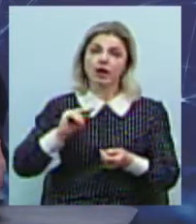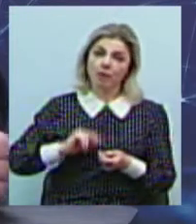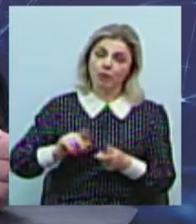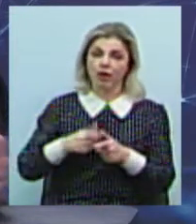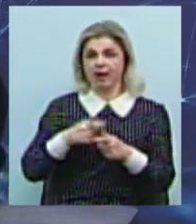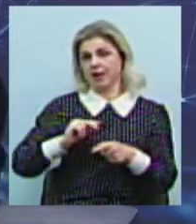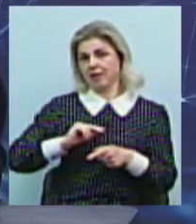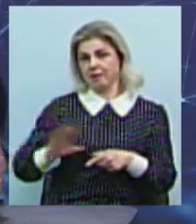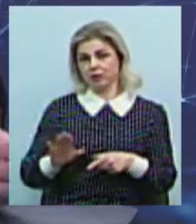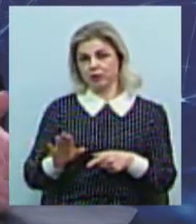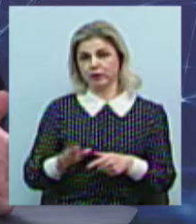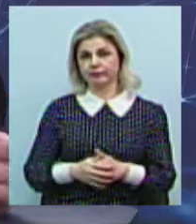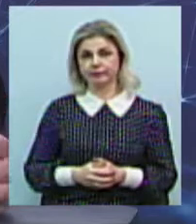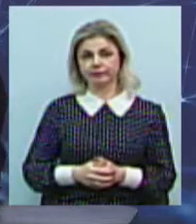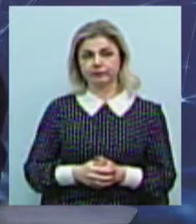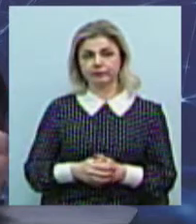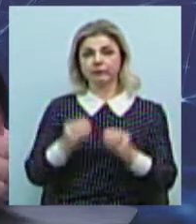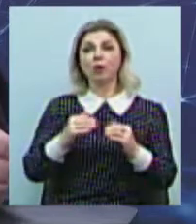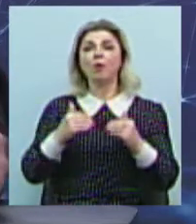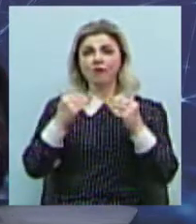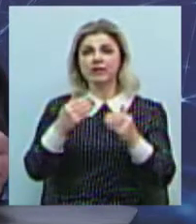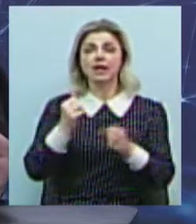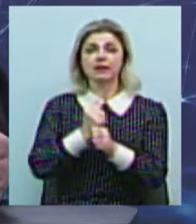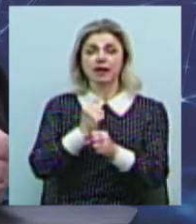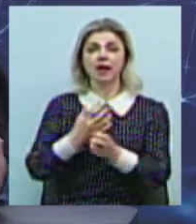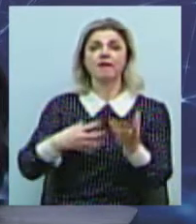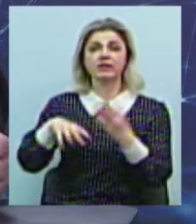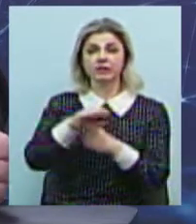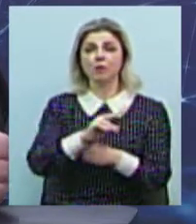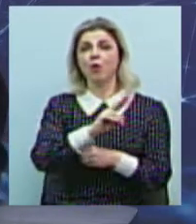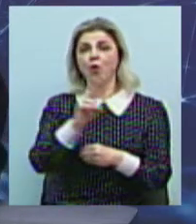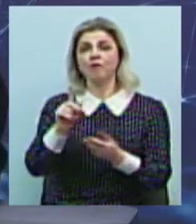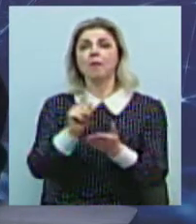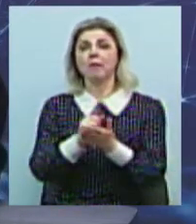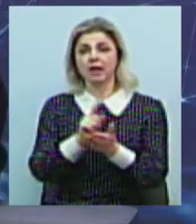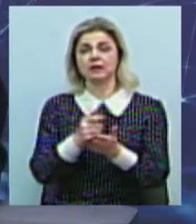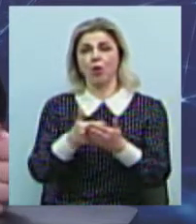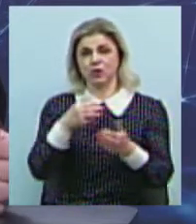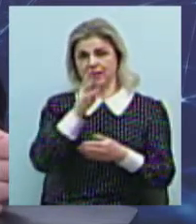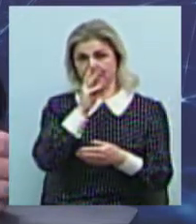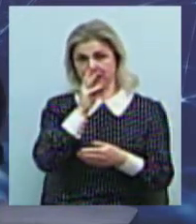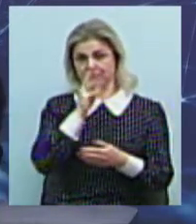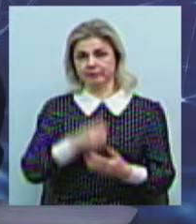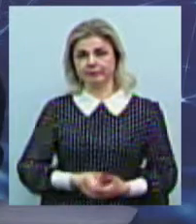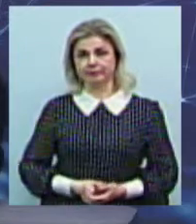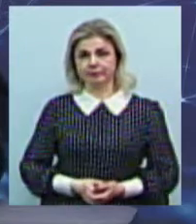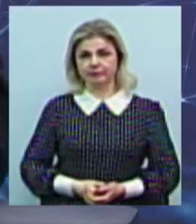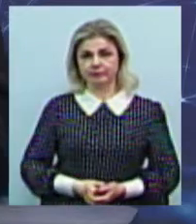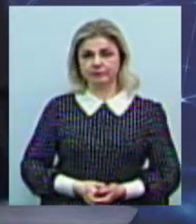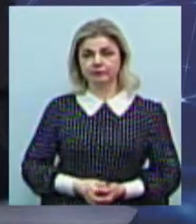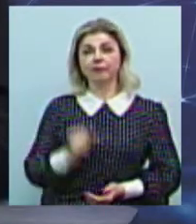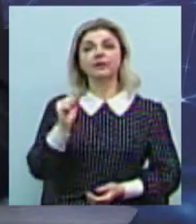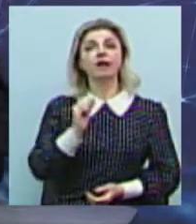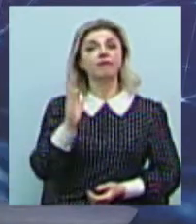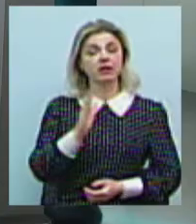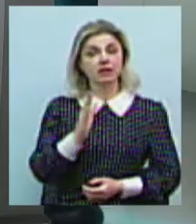чи не працює. Тобто вона проводиться всім, кого є, кого пенсія обчислена від заробітної плати. Олександр Вікторович, скажіть,